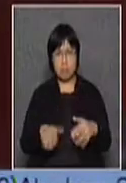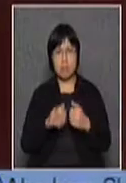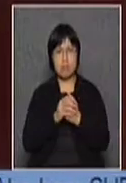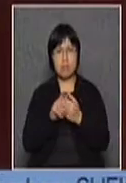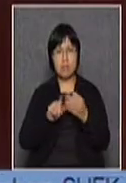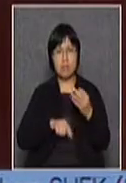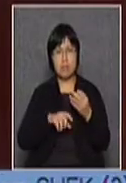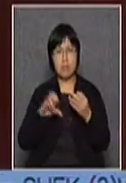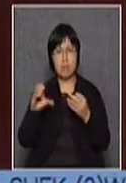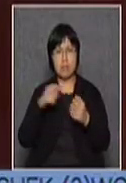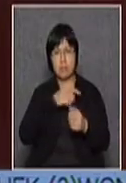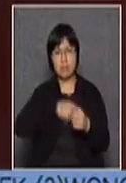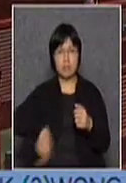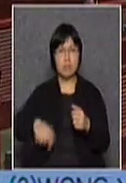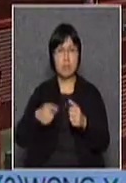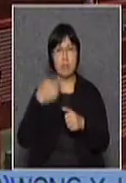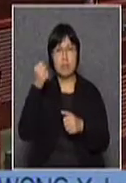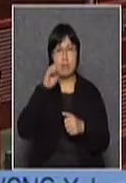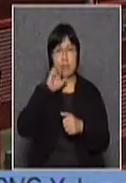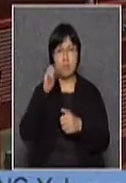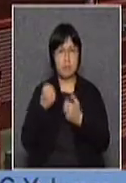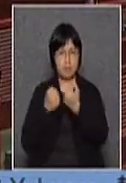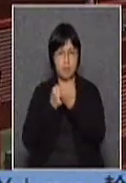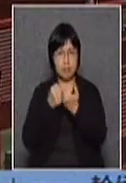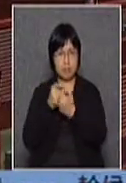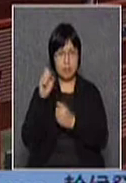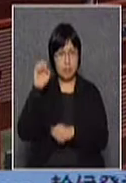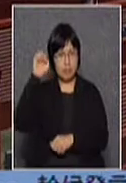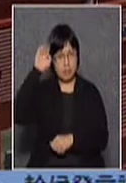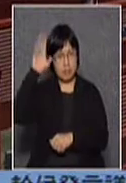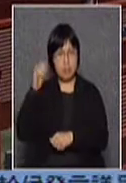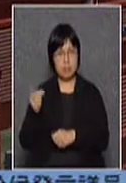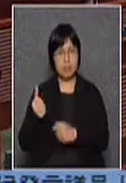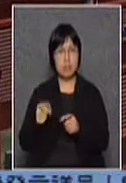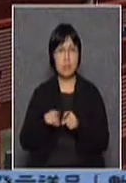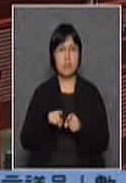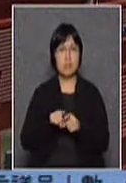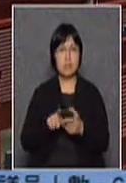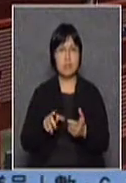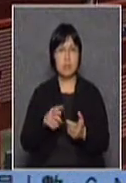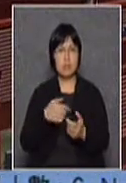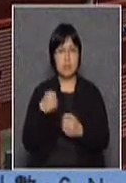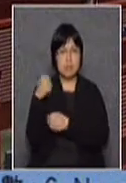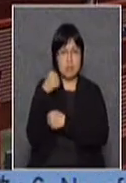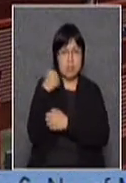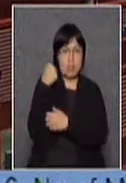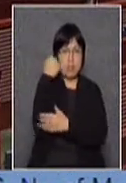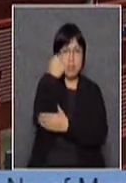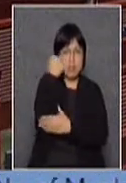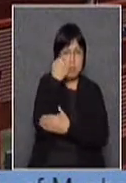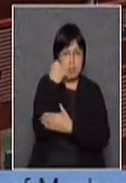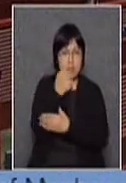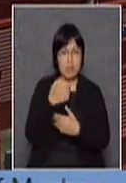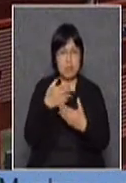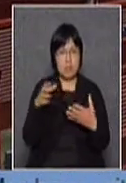陳偉業議員， 主席，我發言是支持原議案，同埋係極力全力反對呢一個擴大輸